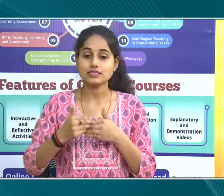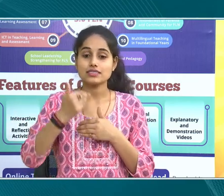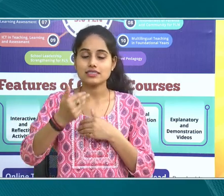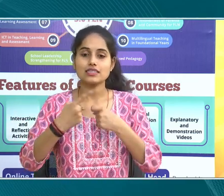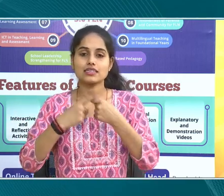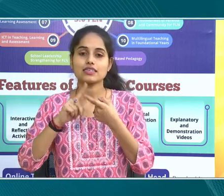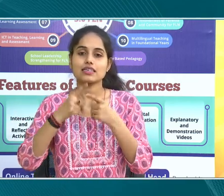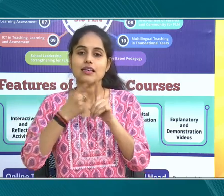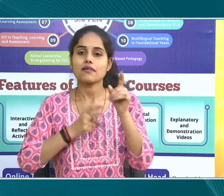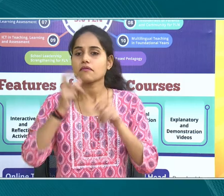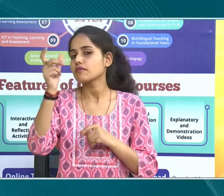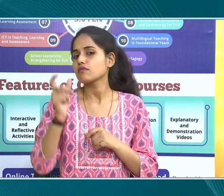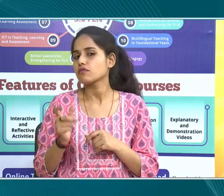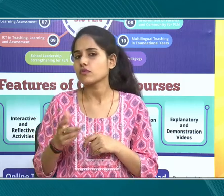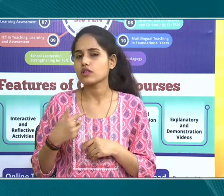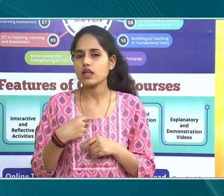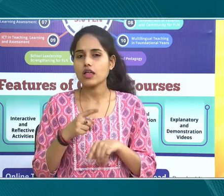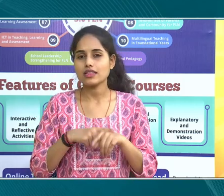हैं